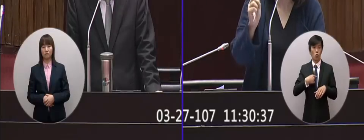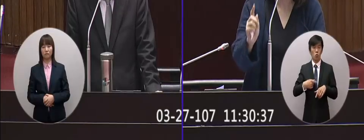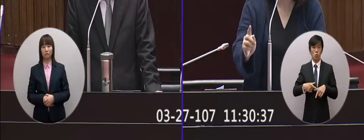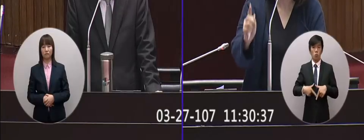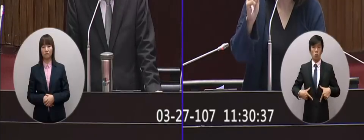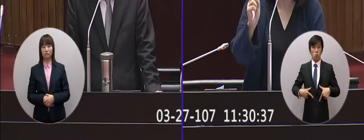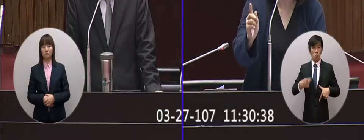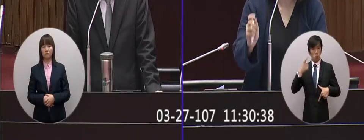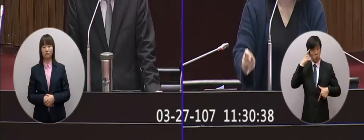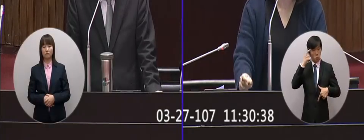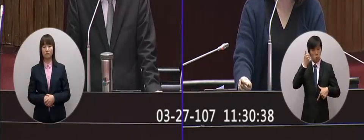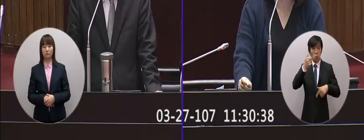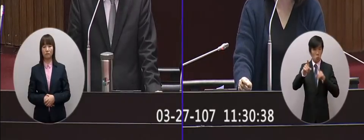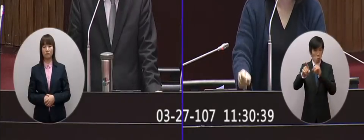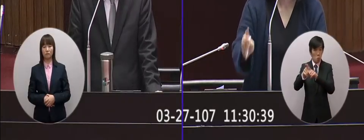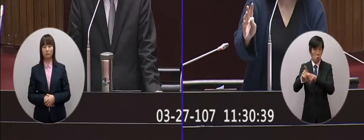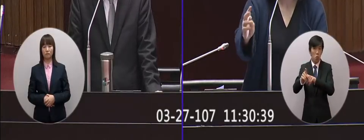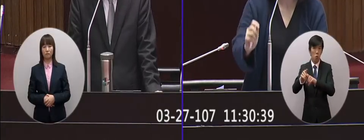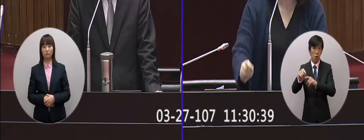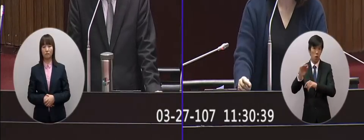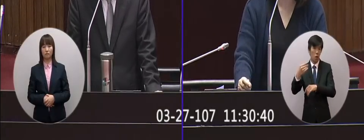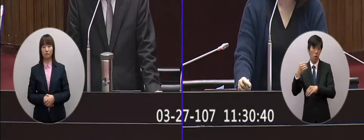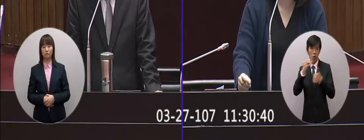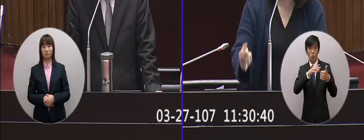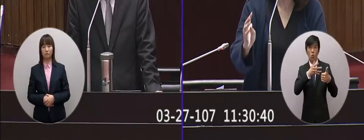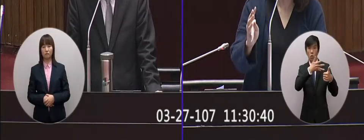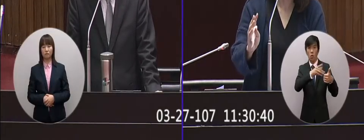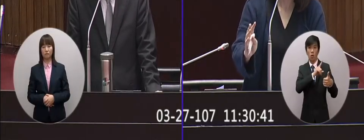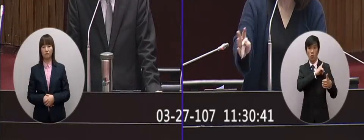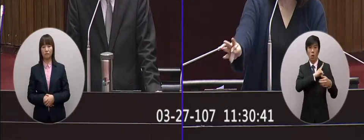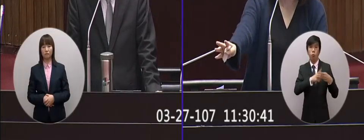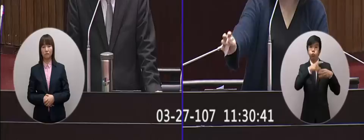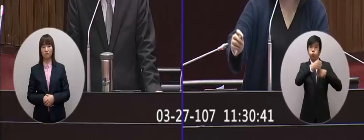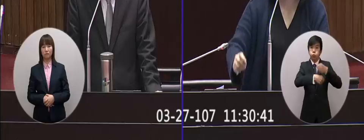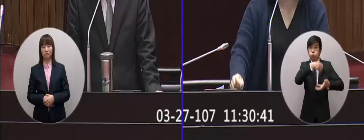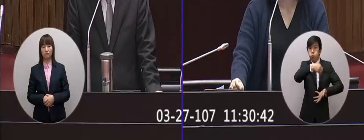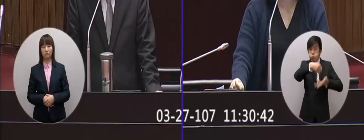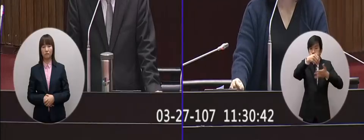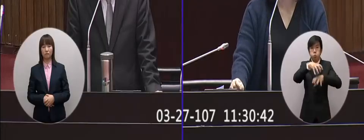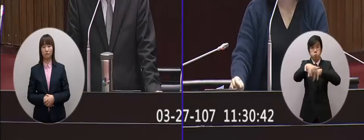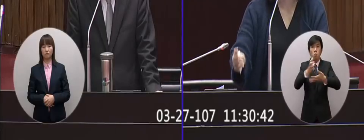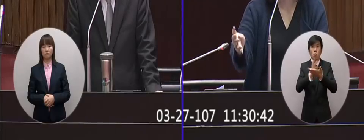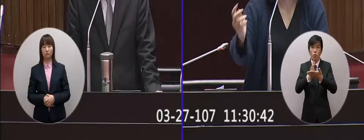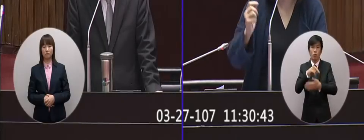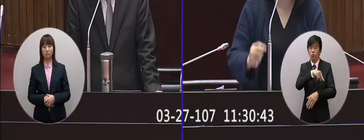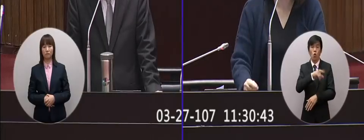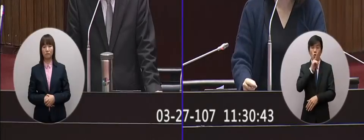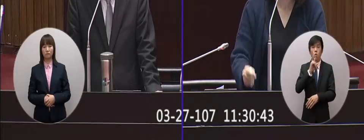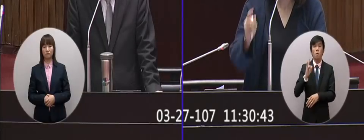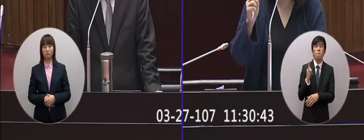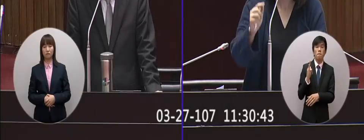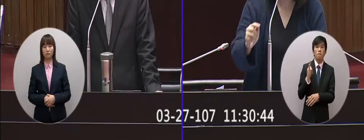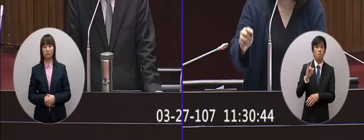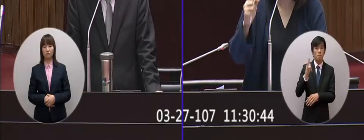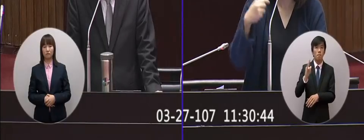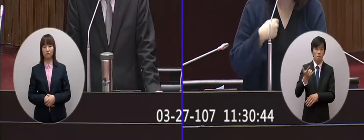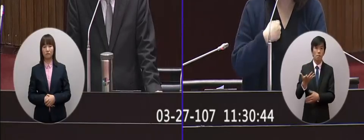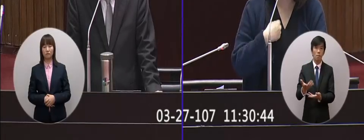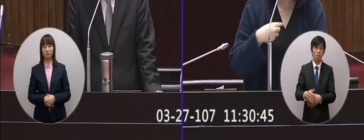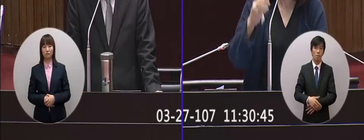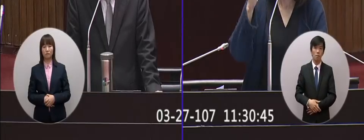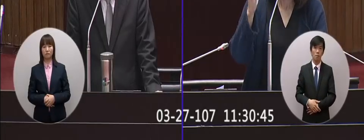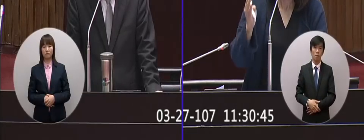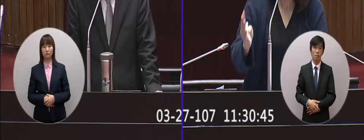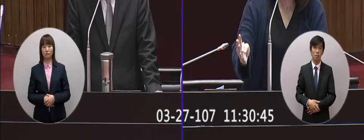意，但是要提到说你主动提出环评，亚尼说哦，这个矿业法正在修，我们等矿业法。这个是